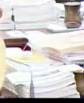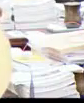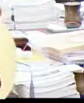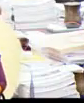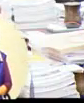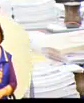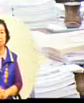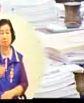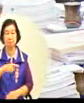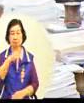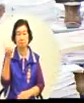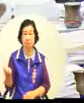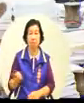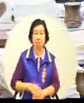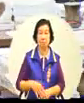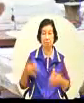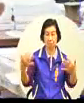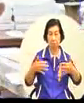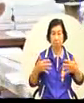下一个议题，